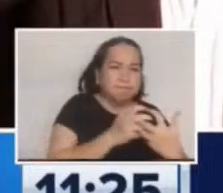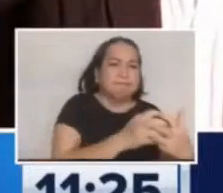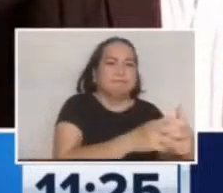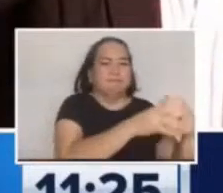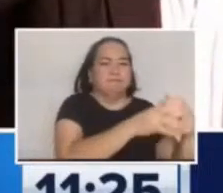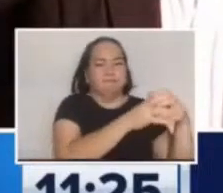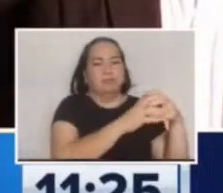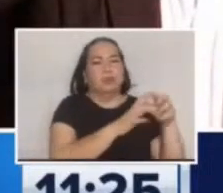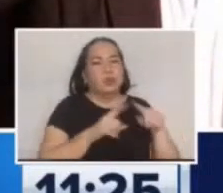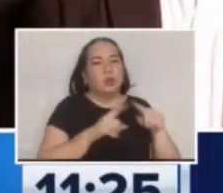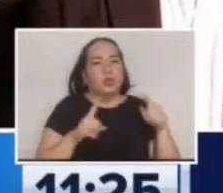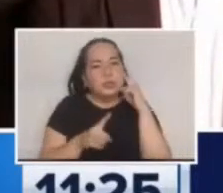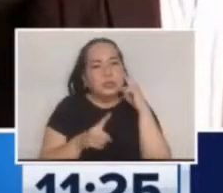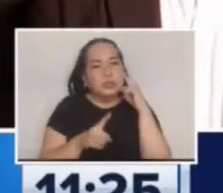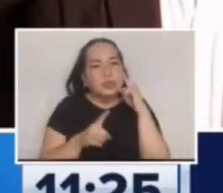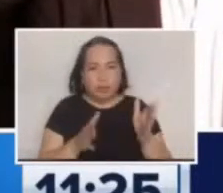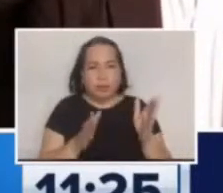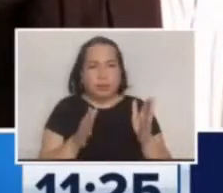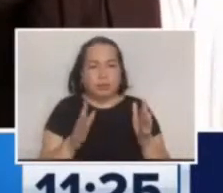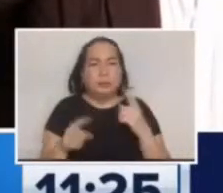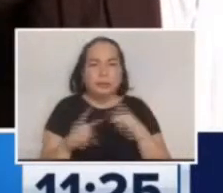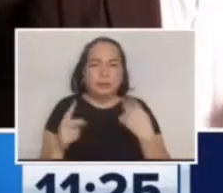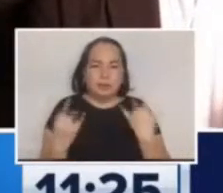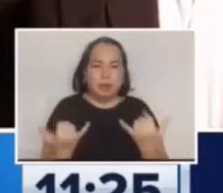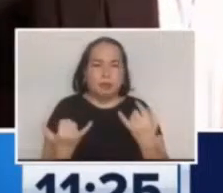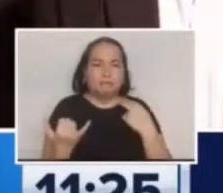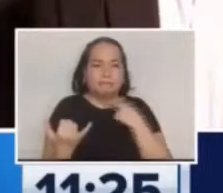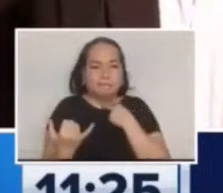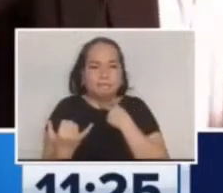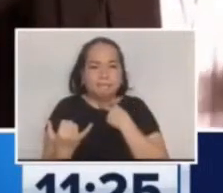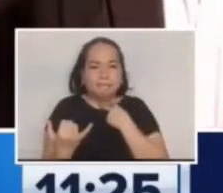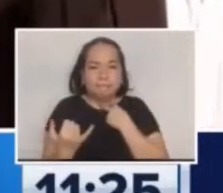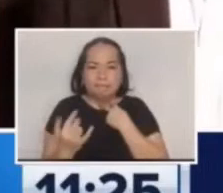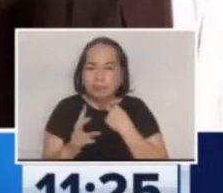mga naging problema po ba sa pag-access nito?